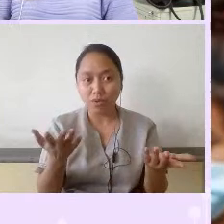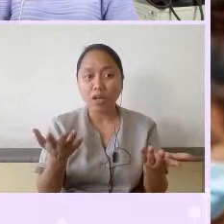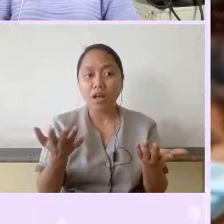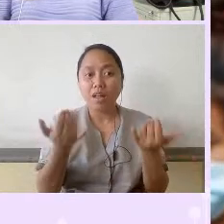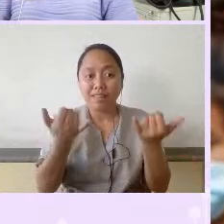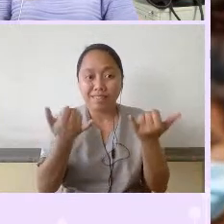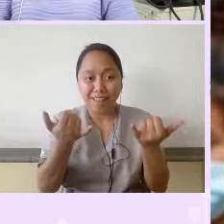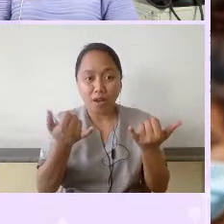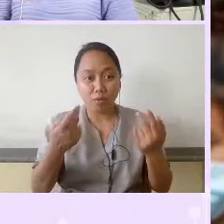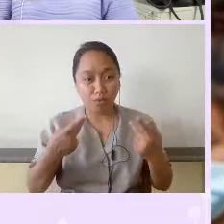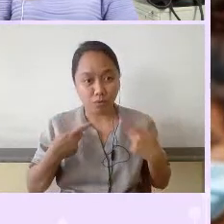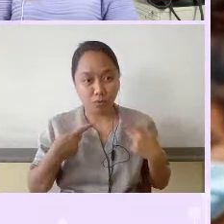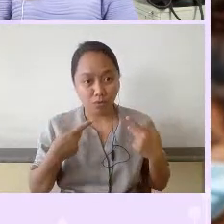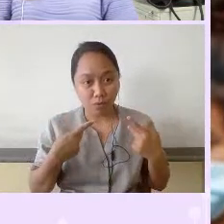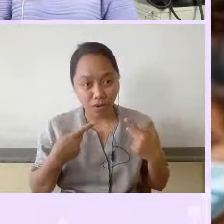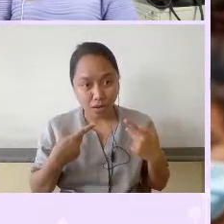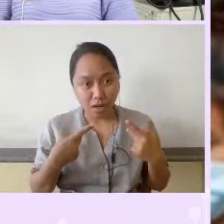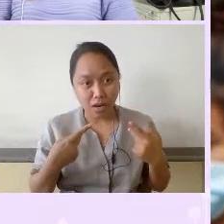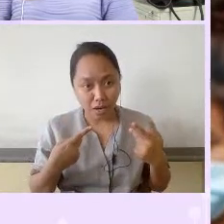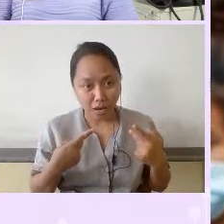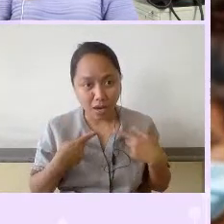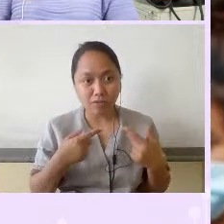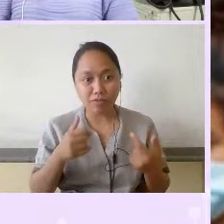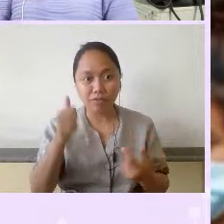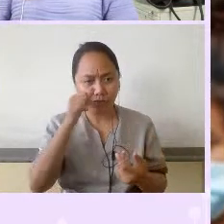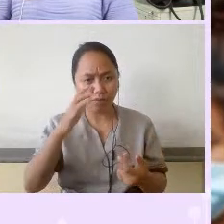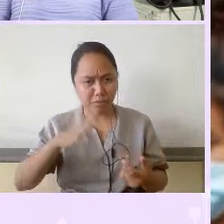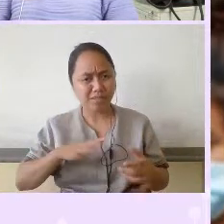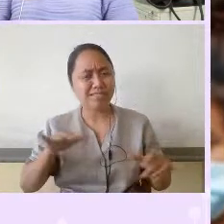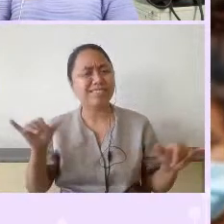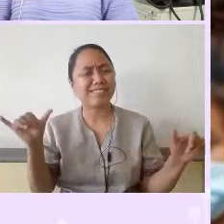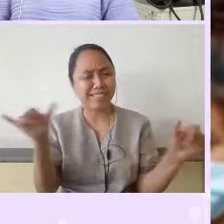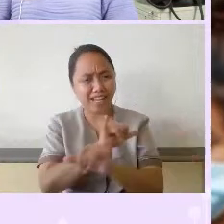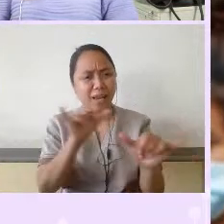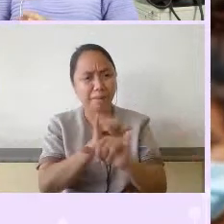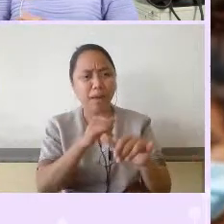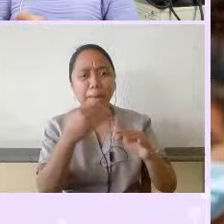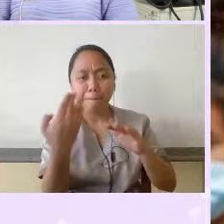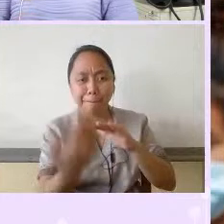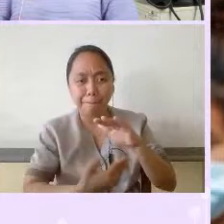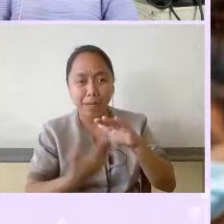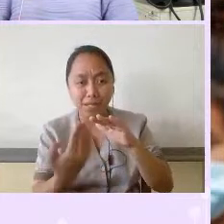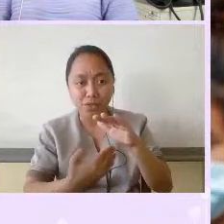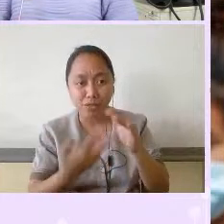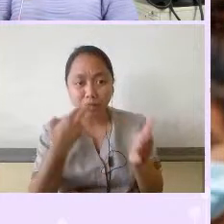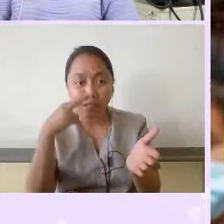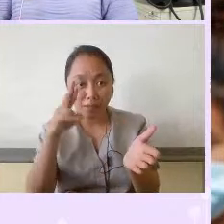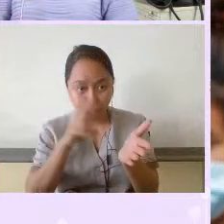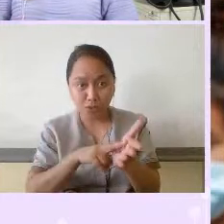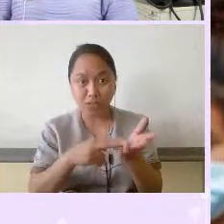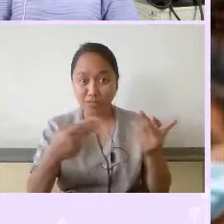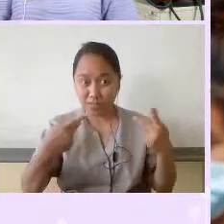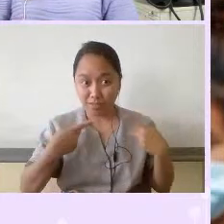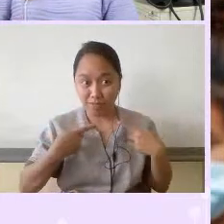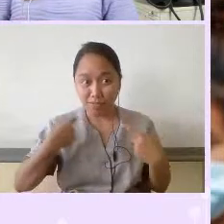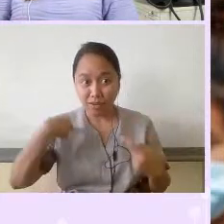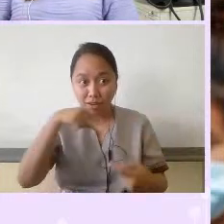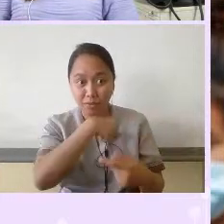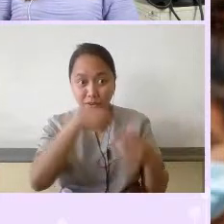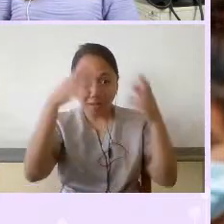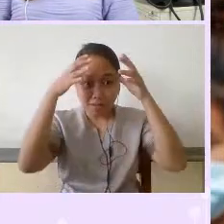ay nagtala ng mga key employment generators base sa policy trust ng ating Pangulo